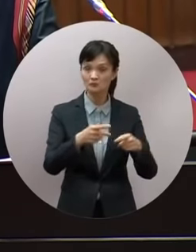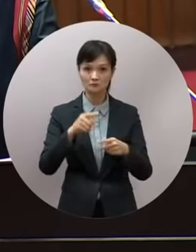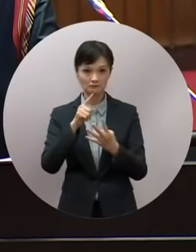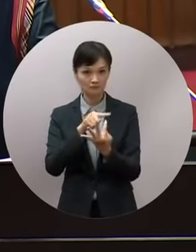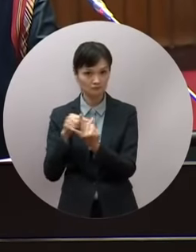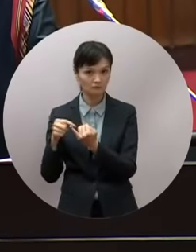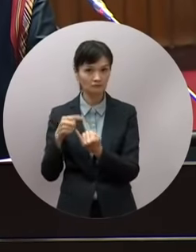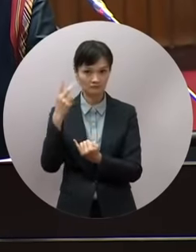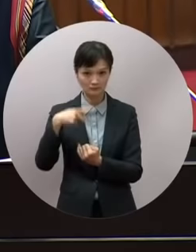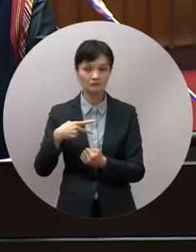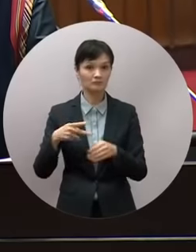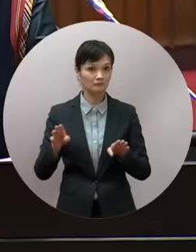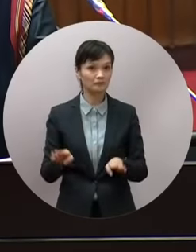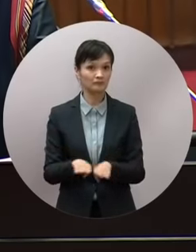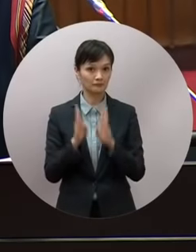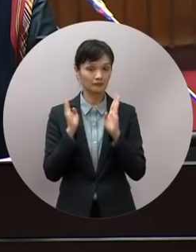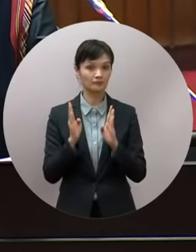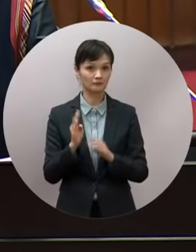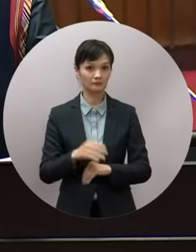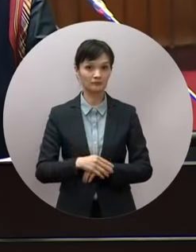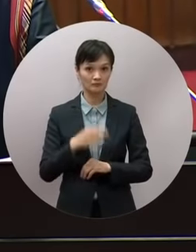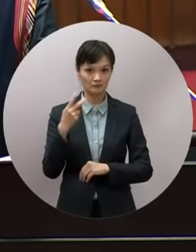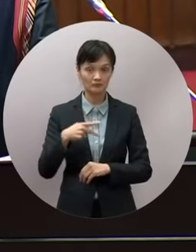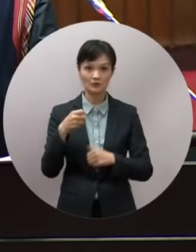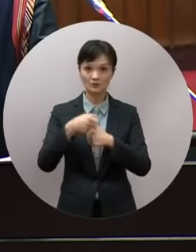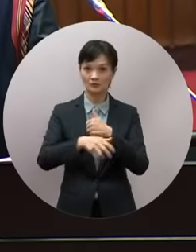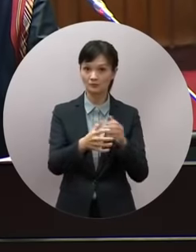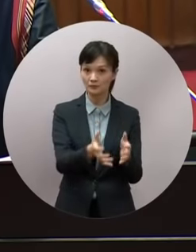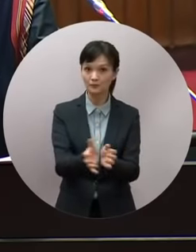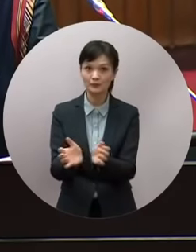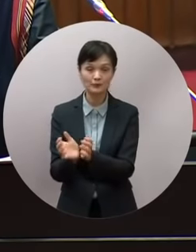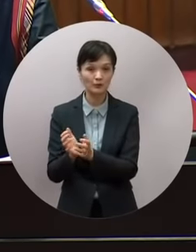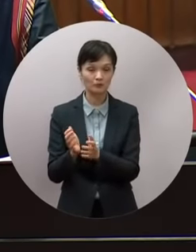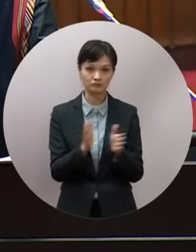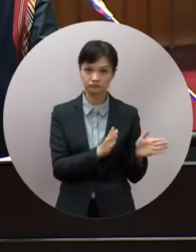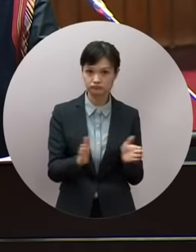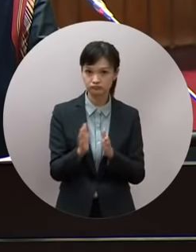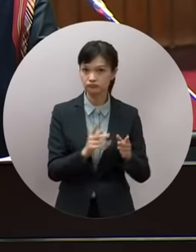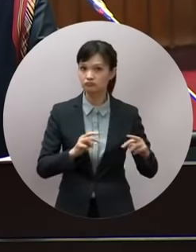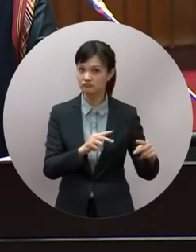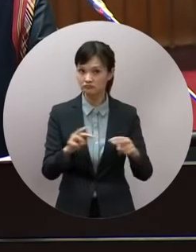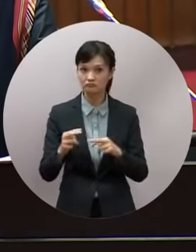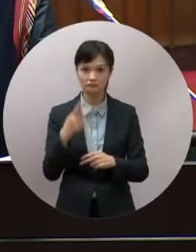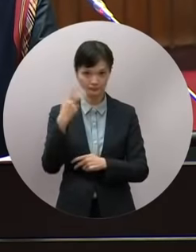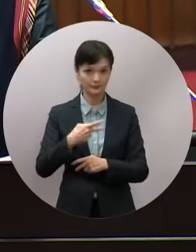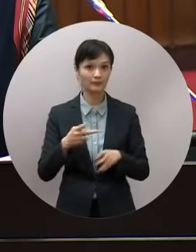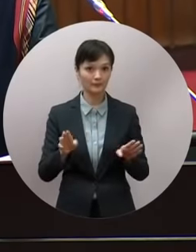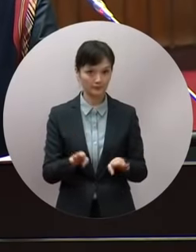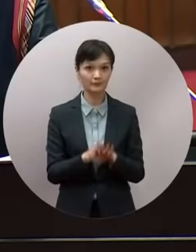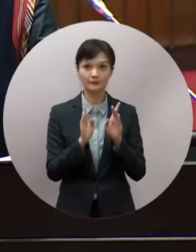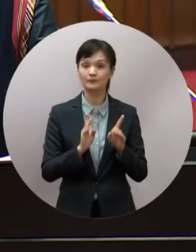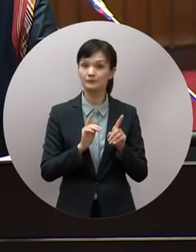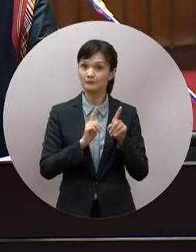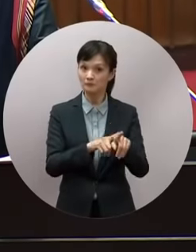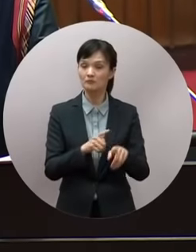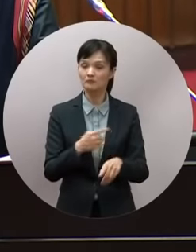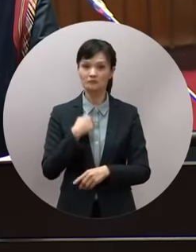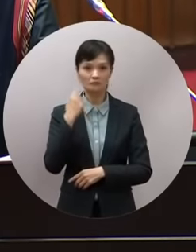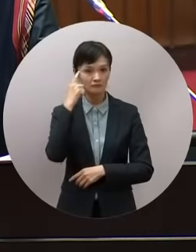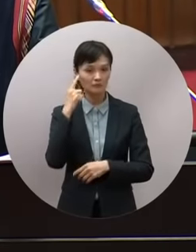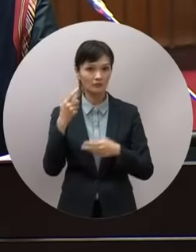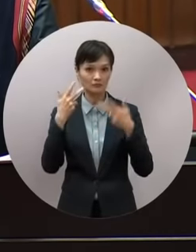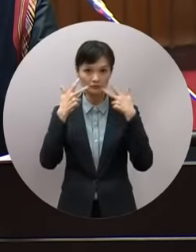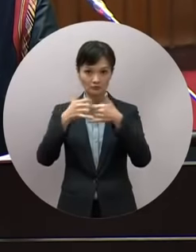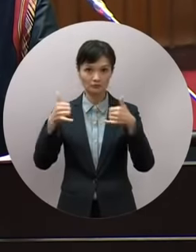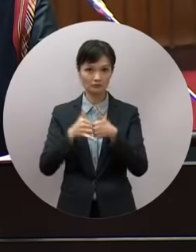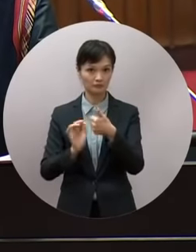出发，还有部会的调整原则再出发，所以我认为在原民会之下设立专属机